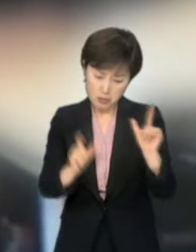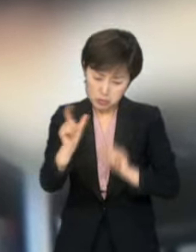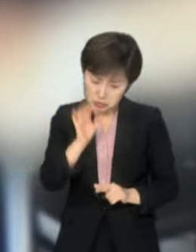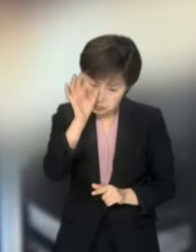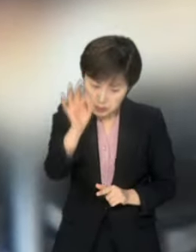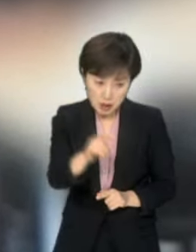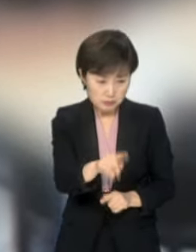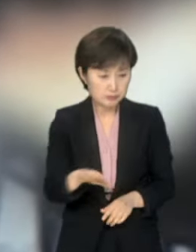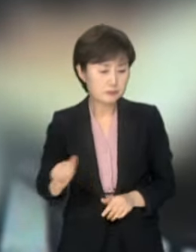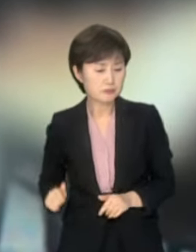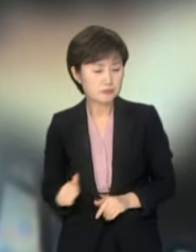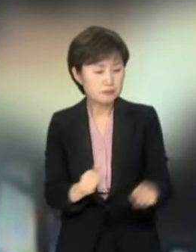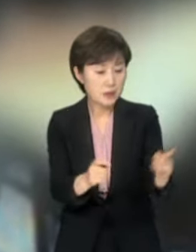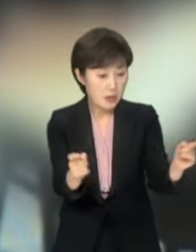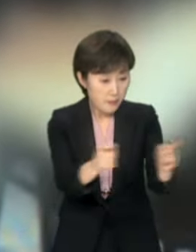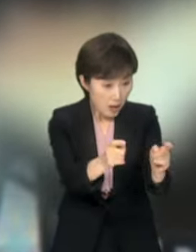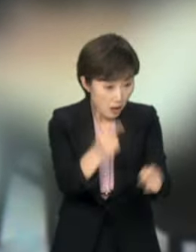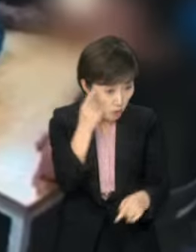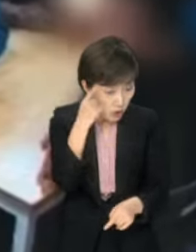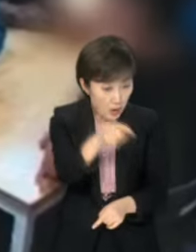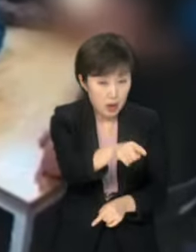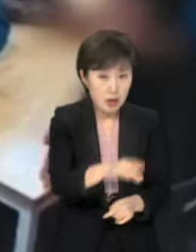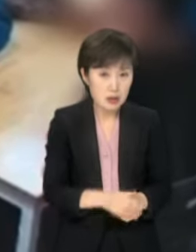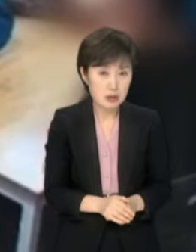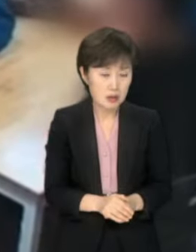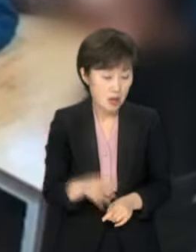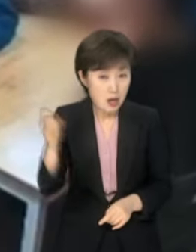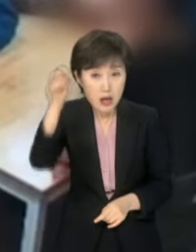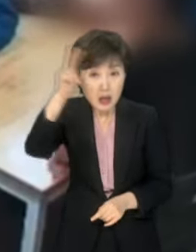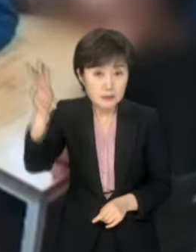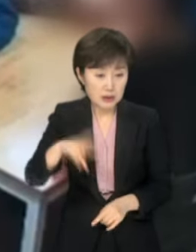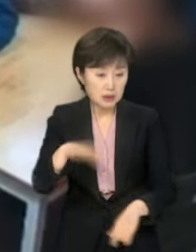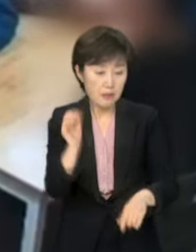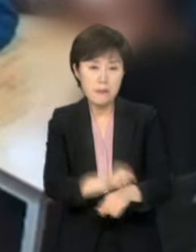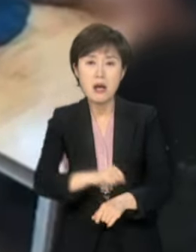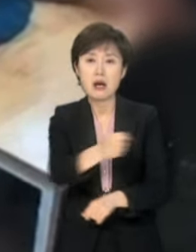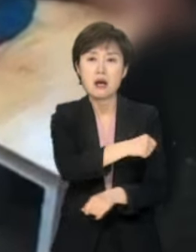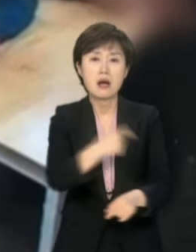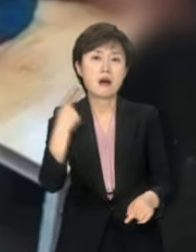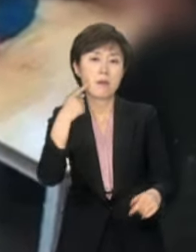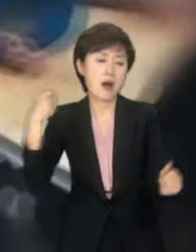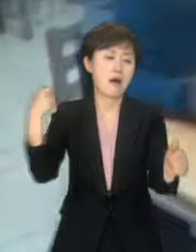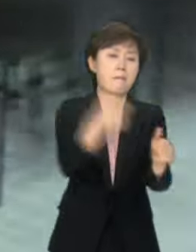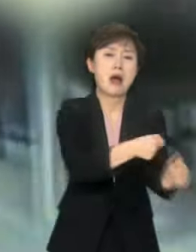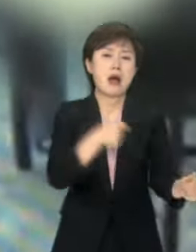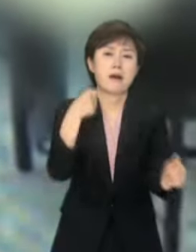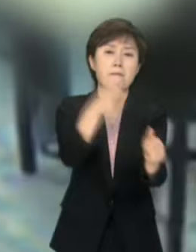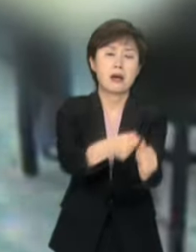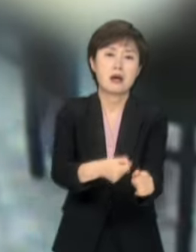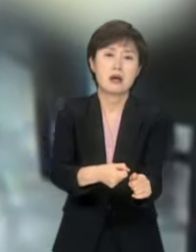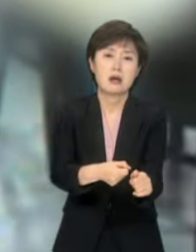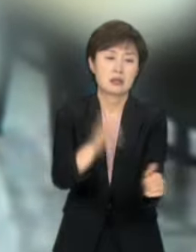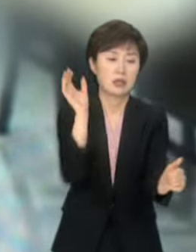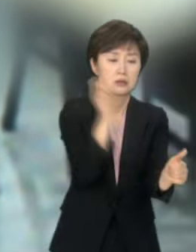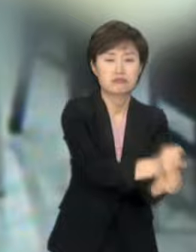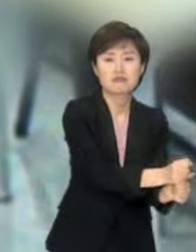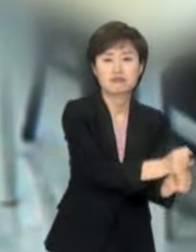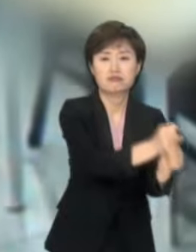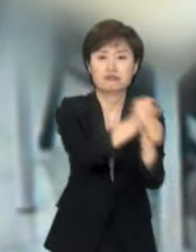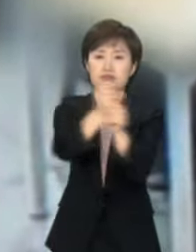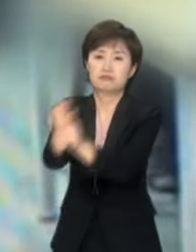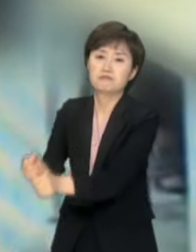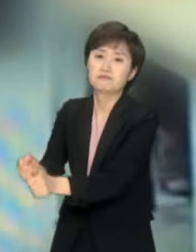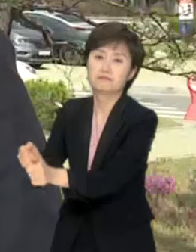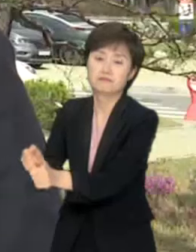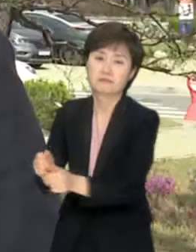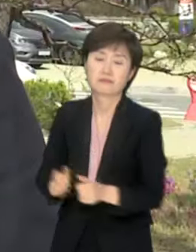한 청소년에게 다가옵니다 갑자기 팔을 크게 휘둘러 턱 부이를 때리더니 밖으로 끌고